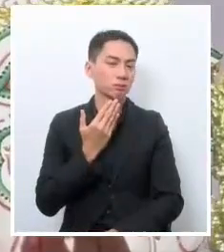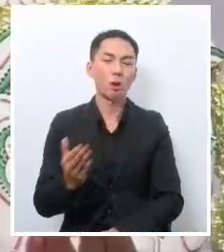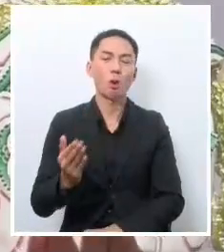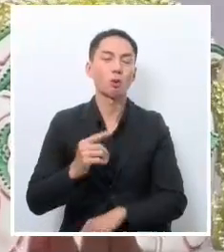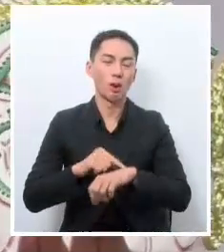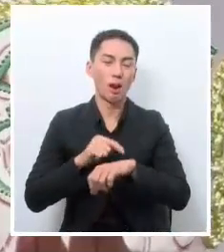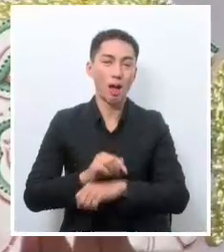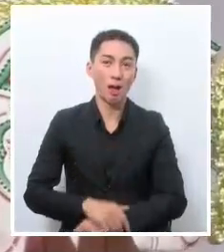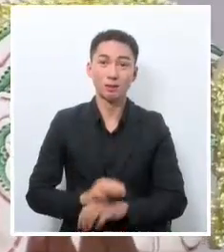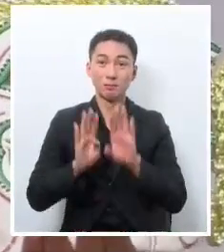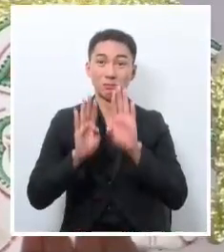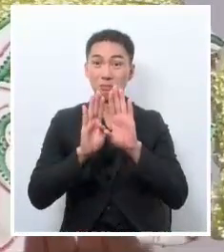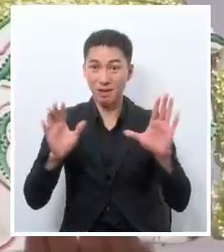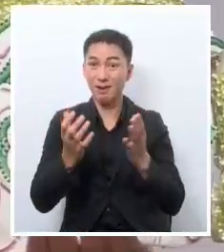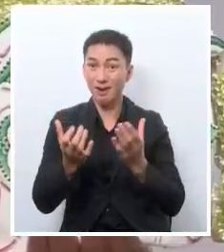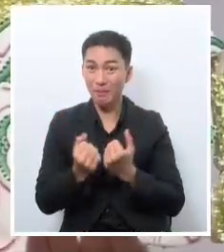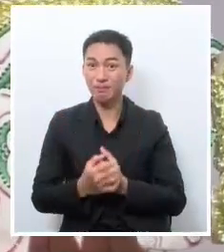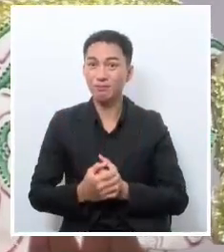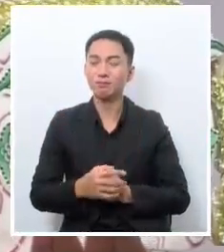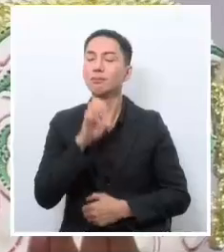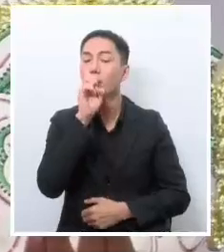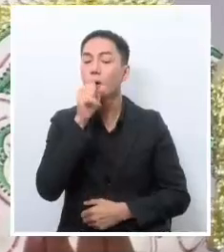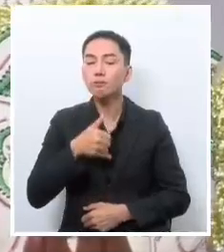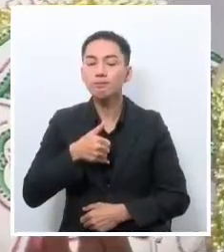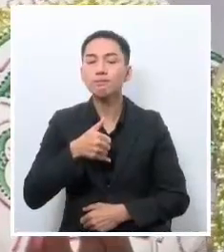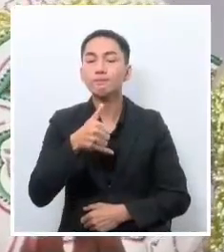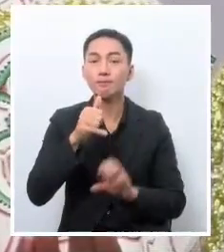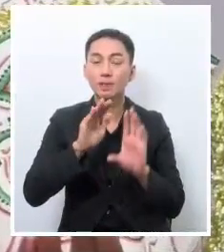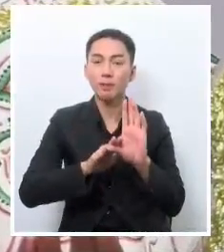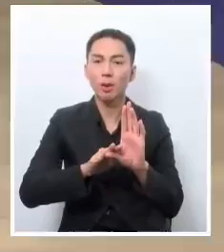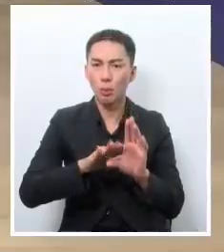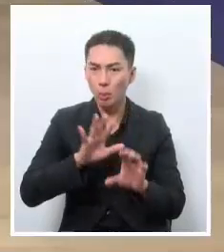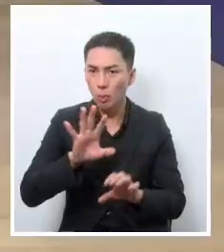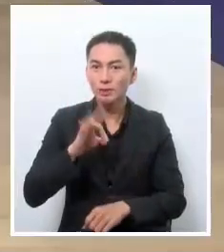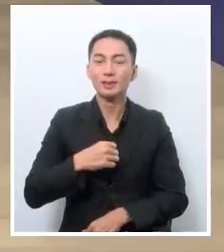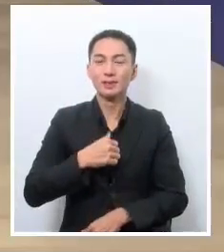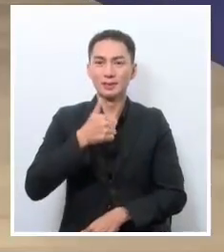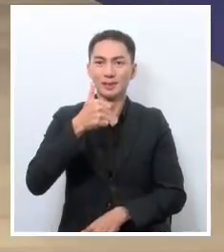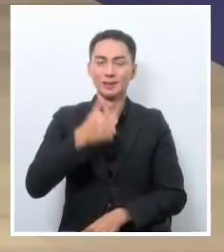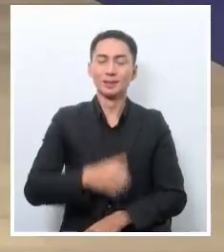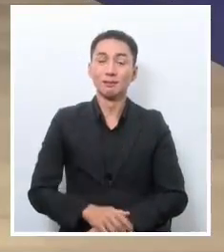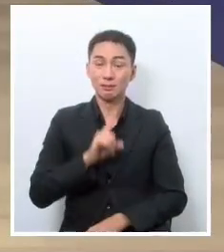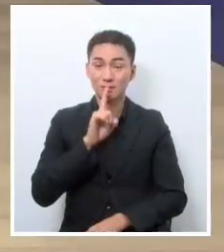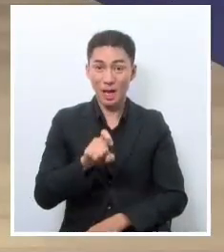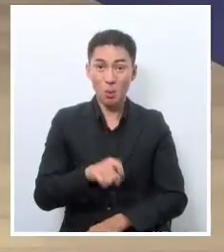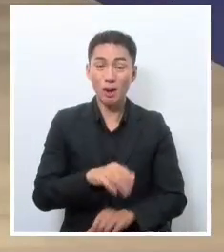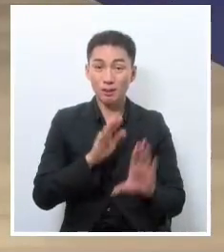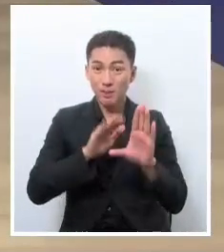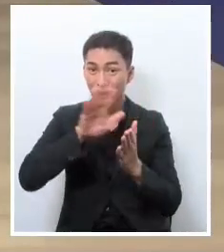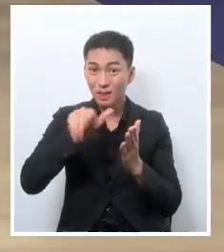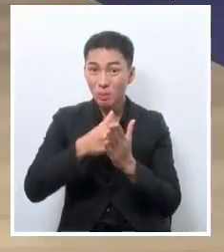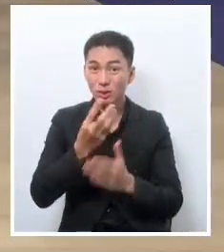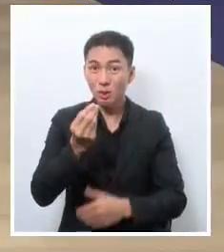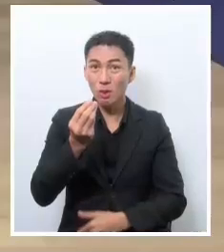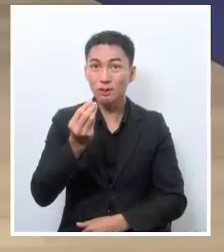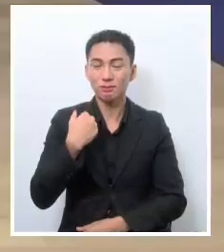เปิดรับ Auditionเพื่อกเราก็ได้ลองเข้าไปออิดูครับก็ติดขึ้นมาครับทั้งหมดนี้ Auditionประมาณกี่คนครับก็เราออดิชั่นกัน